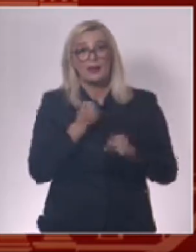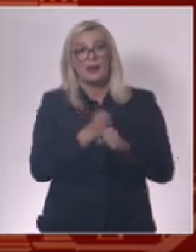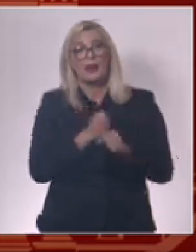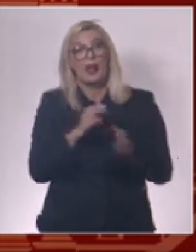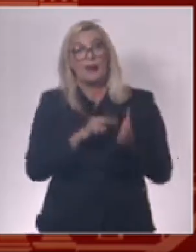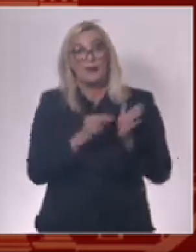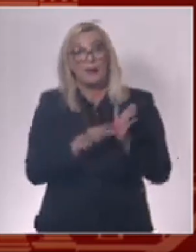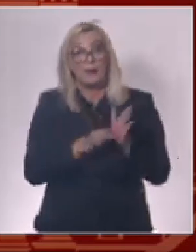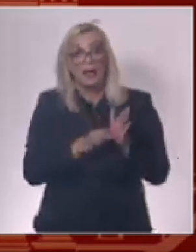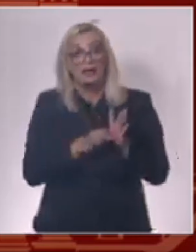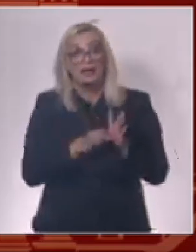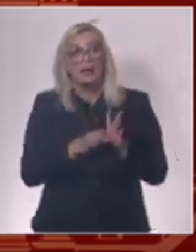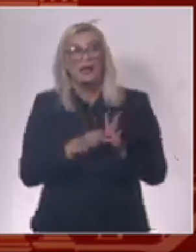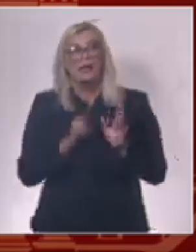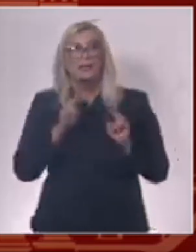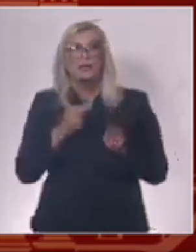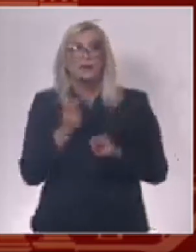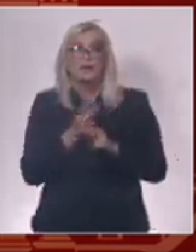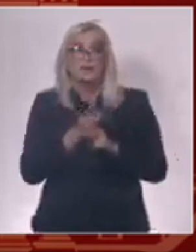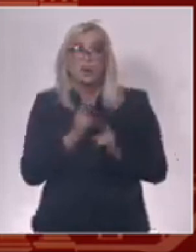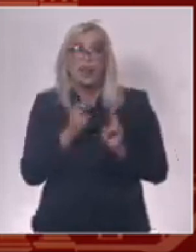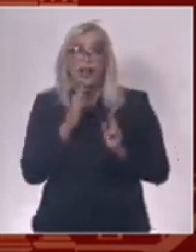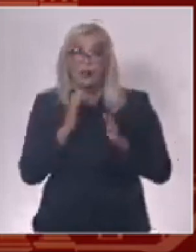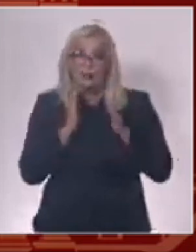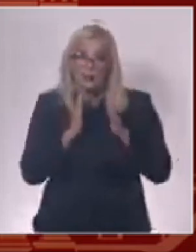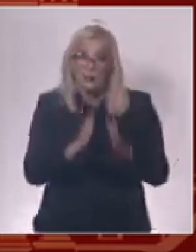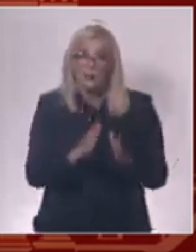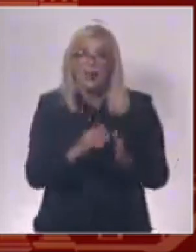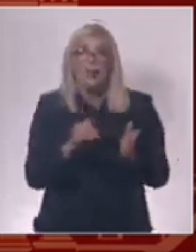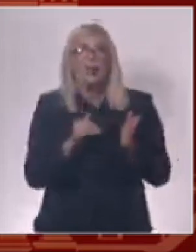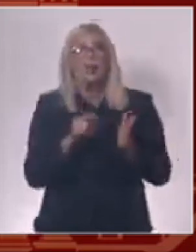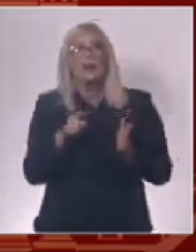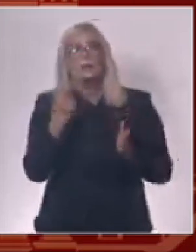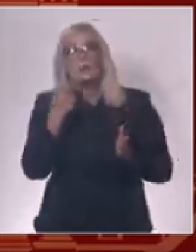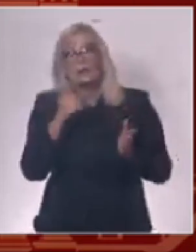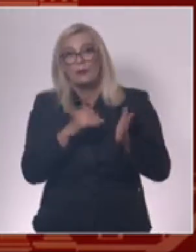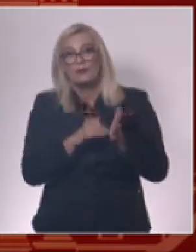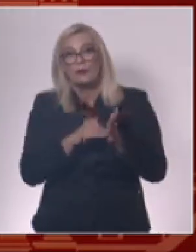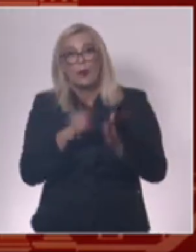напред, но таа реформа треба да е прва во главата на политичарите и на